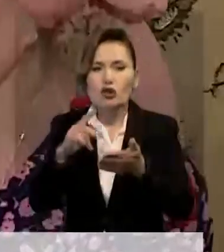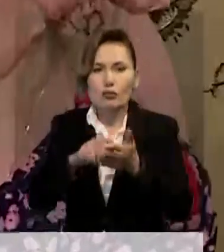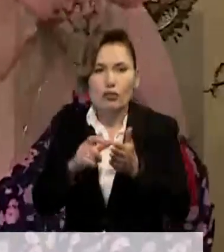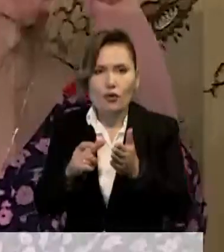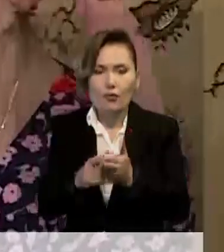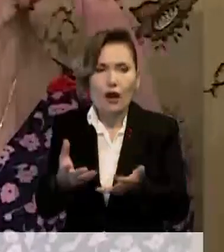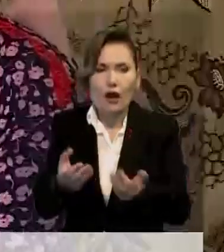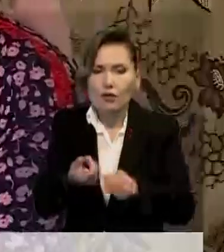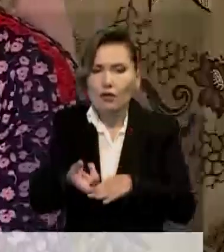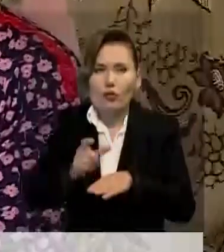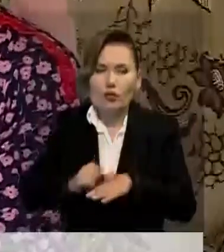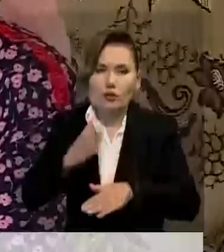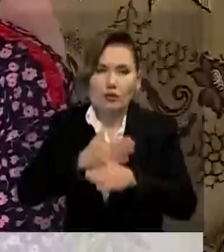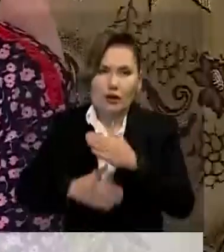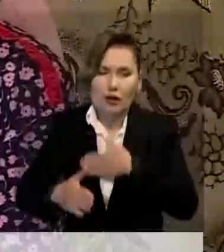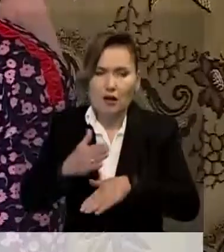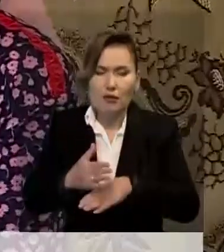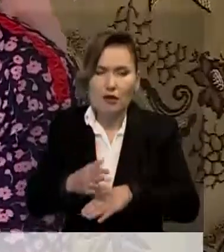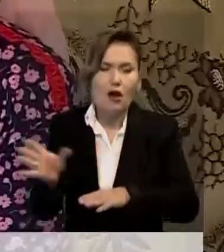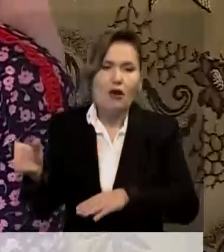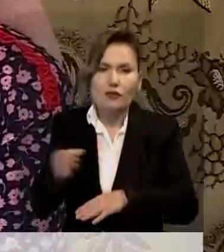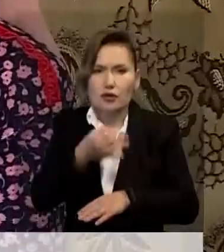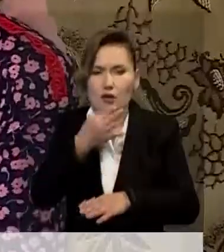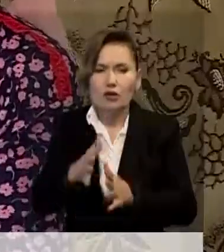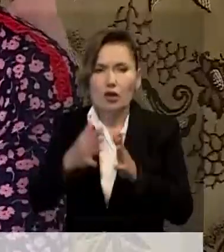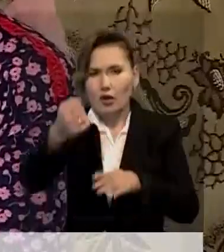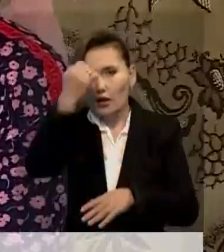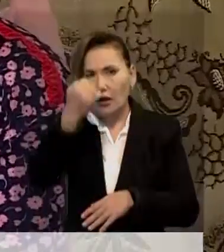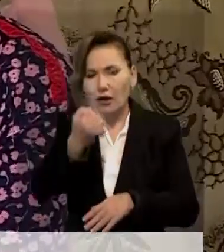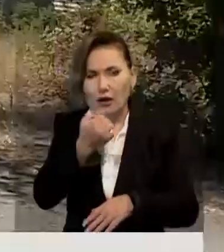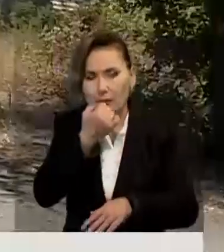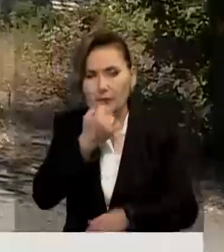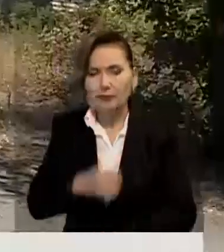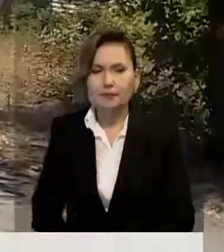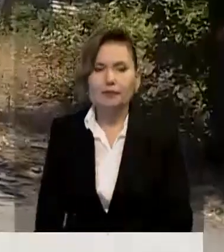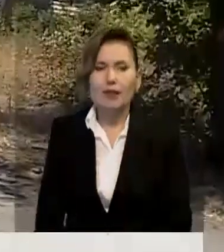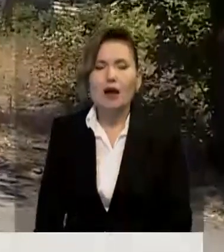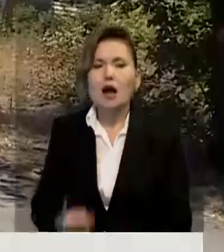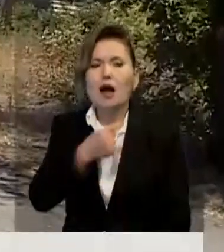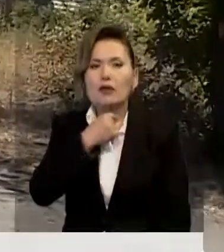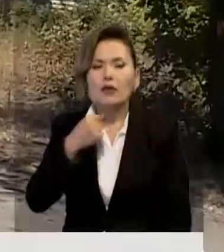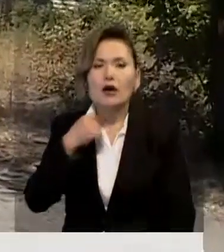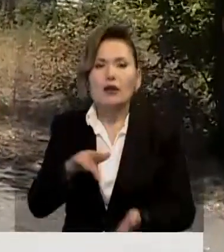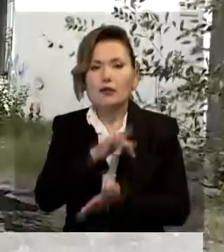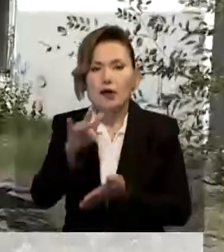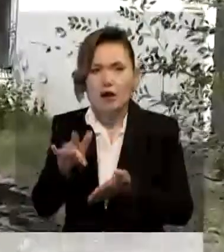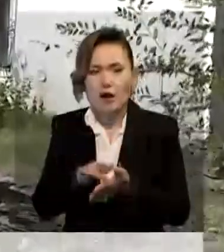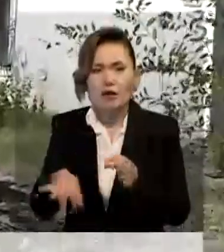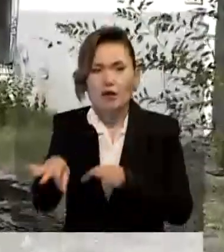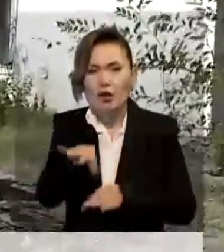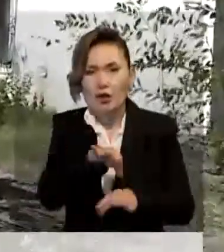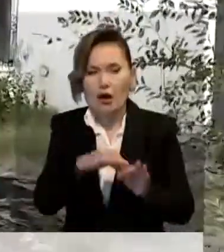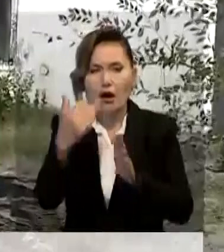міне жақсы. Көңілімізден шығып тұр. Рахмет, алғысымыз шексіз. Талдықорғанда қолға алынған бұл жоба